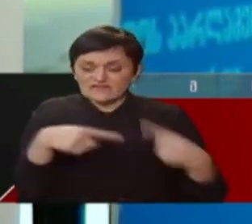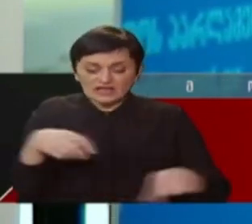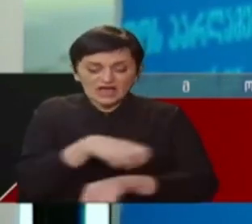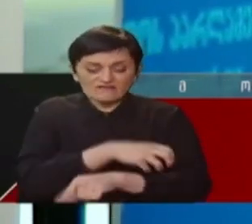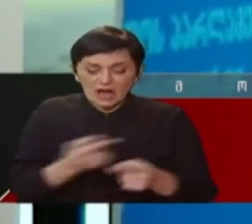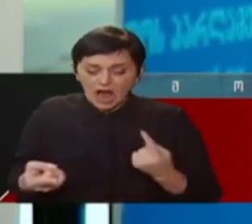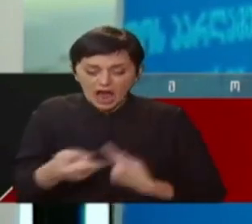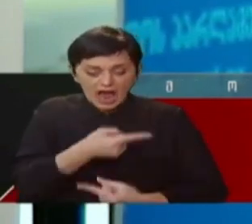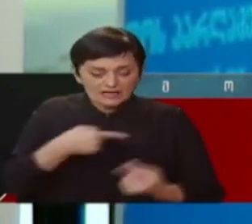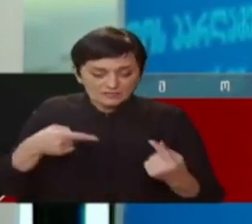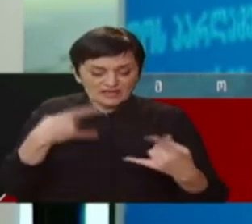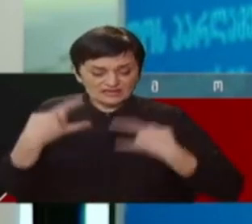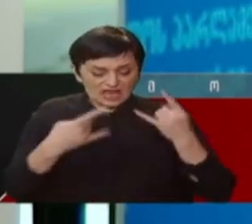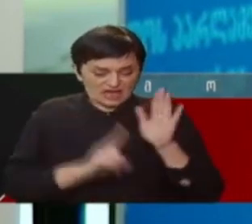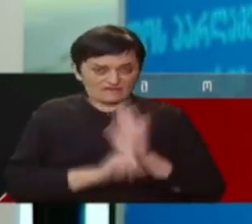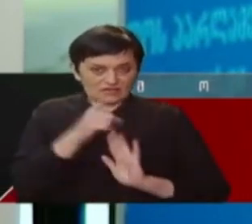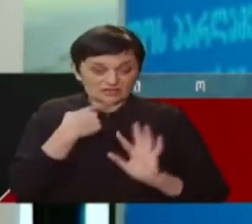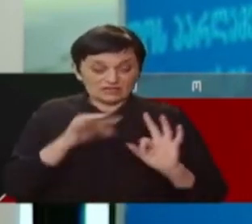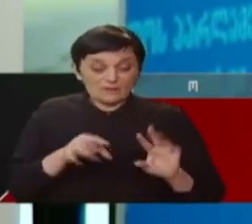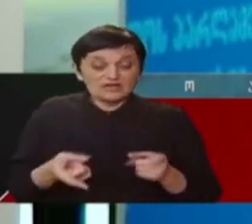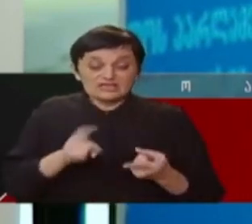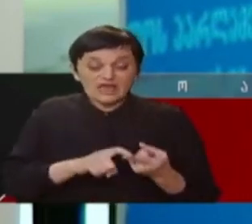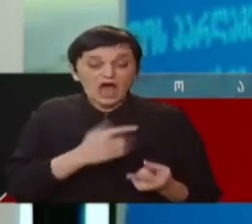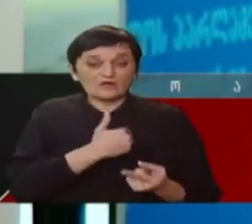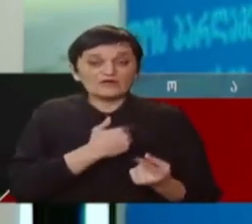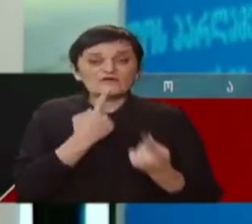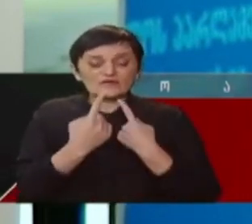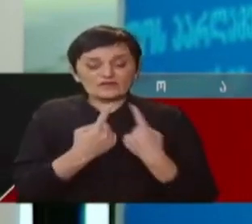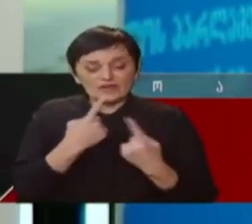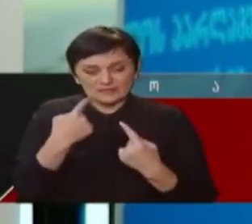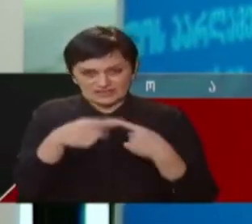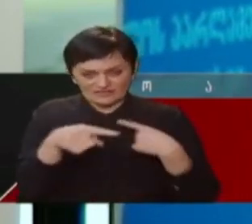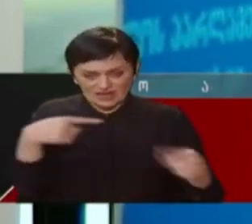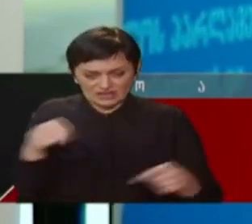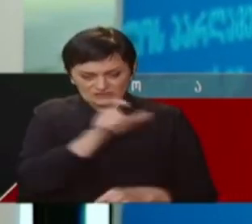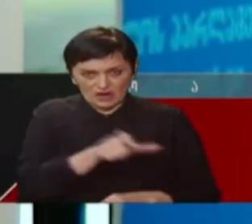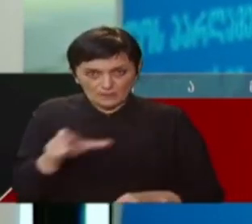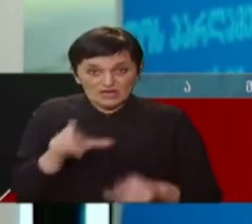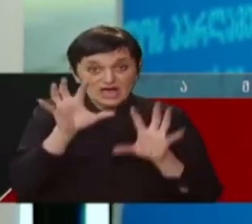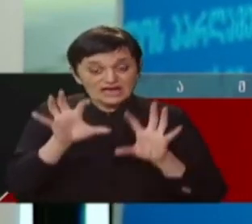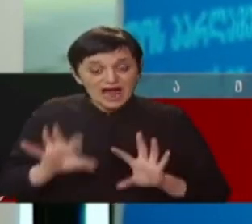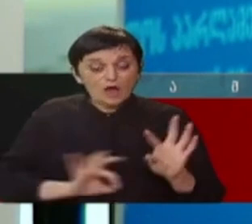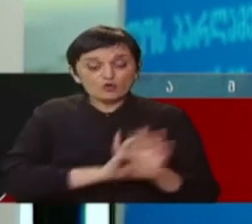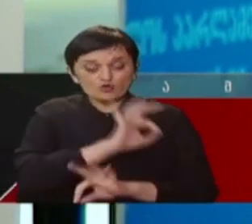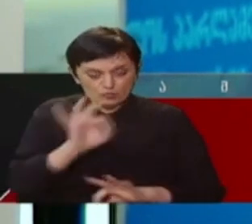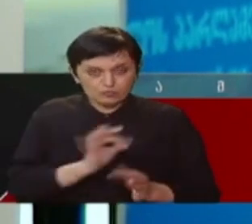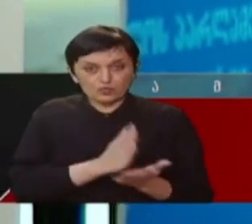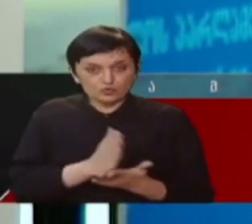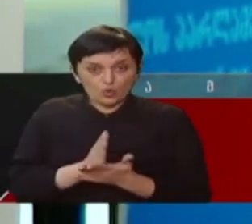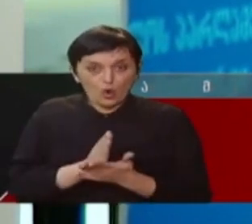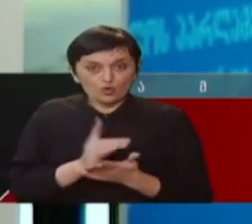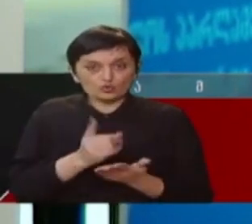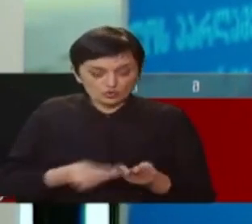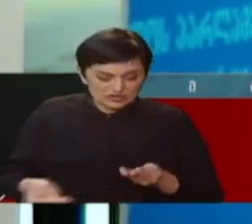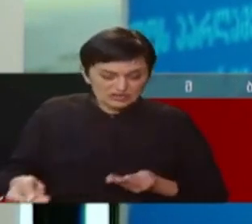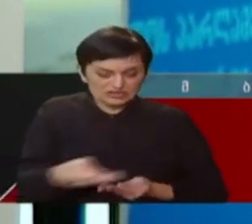ლაპარაკს დაიწყებენ ტელევიზია. და გვინდა რომ ამასთან დაკავშირებით ვესაუბროთ სხვადასხვა ადამიანებს. ამავდროულად გვაქვს კანონ პროექტები, რომლებიც გვინდა რომ წინა ფლანგზე